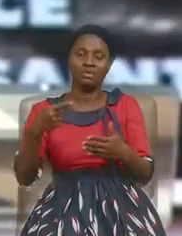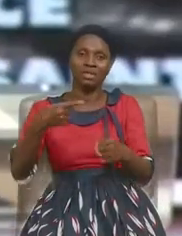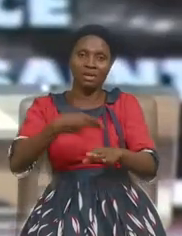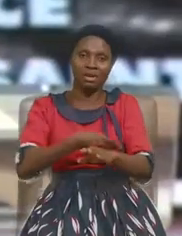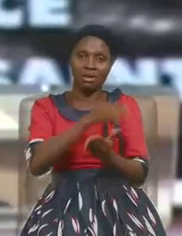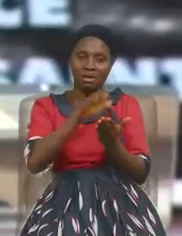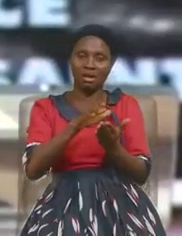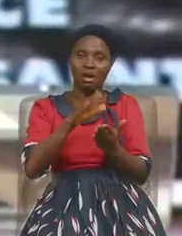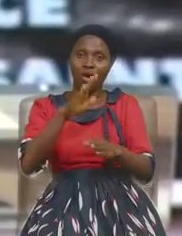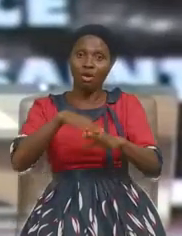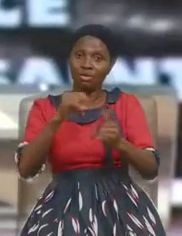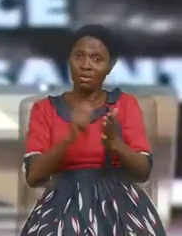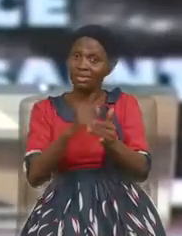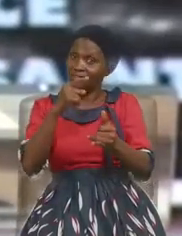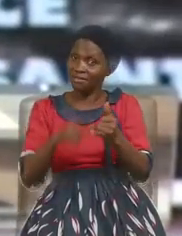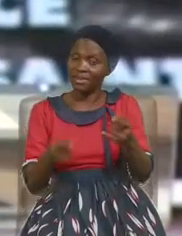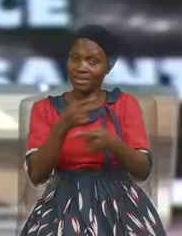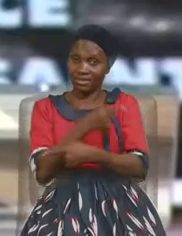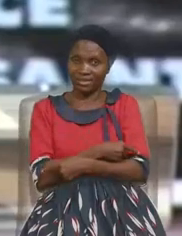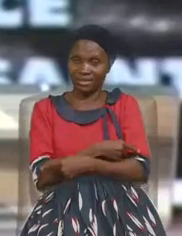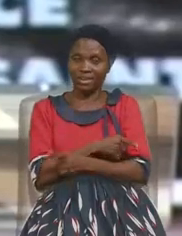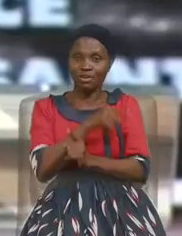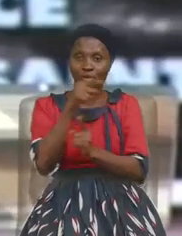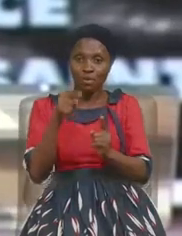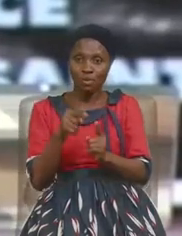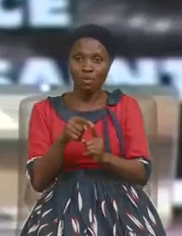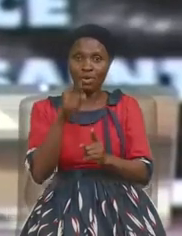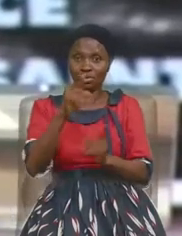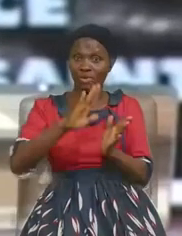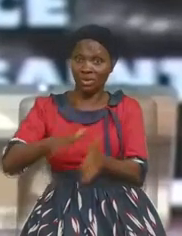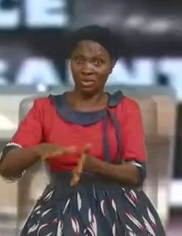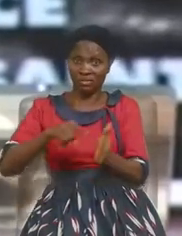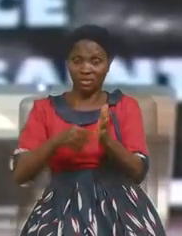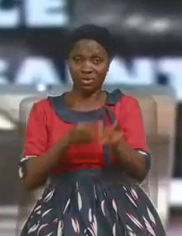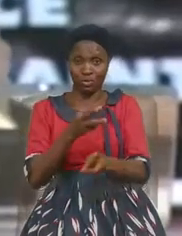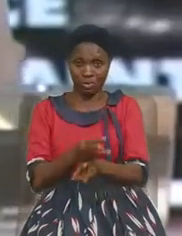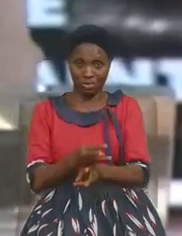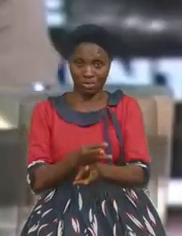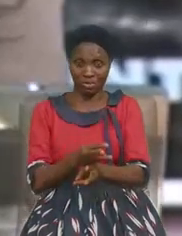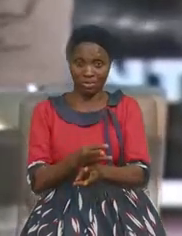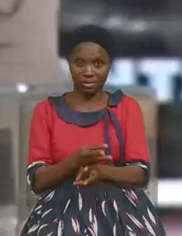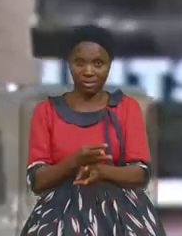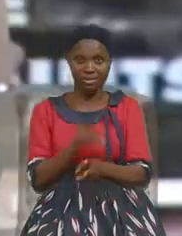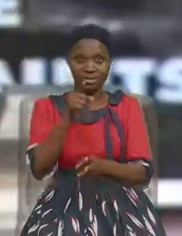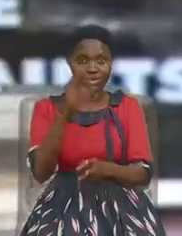dernier jour, quand tu quitteras ce monde, tu verras Dieu.